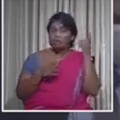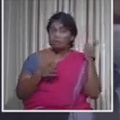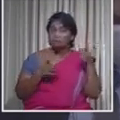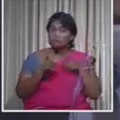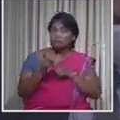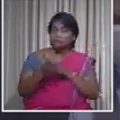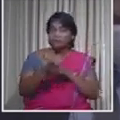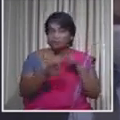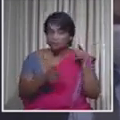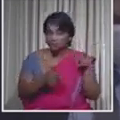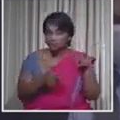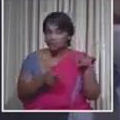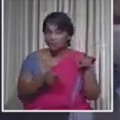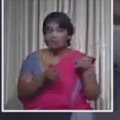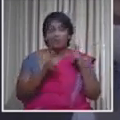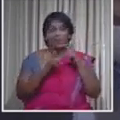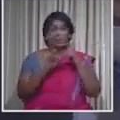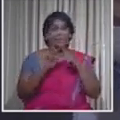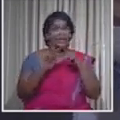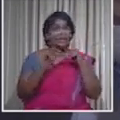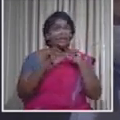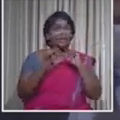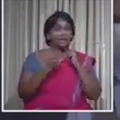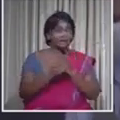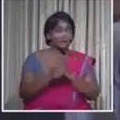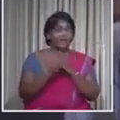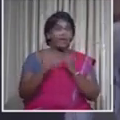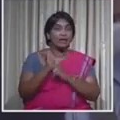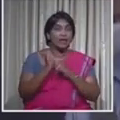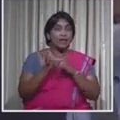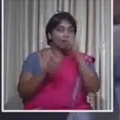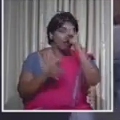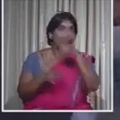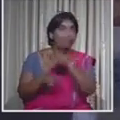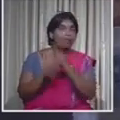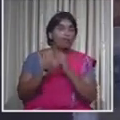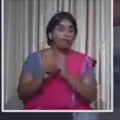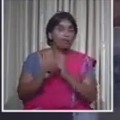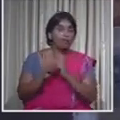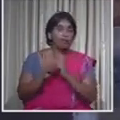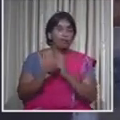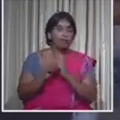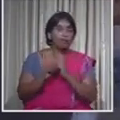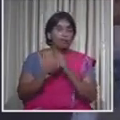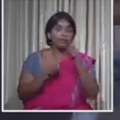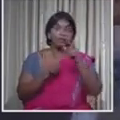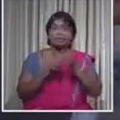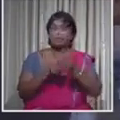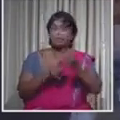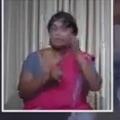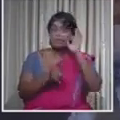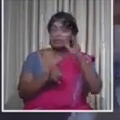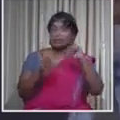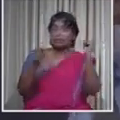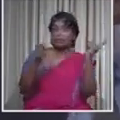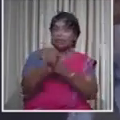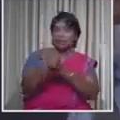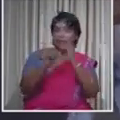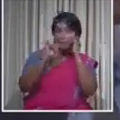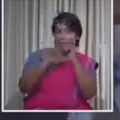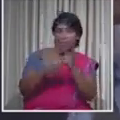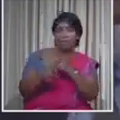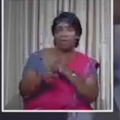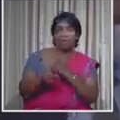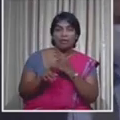ලුහු බඳපු DIG නාලක සිල්ලට ඔබතුමාලා මොකද කරන්නේ? ඔබතුමාලා මොකද කරන්නේ? ජනාධිපති ඝාතන කුමන්ත්‍රණයක් කියලා